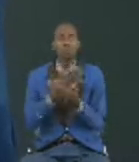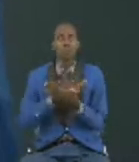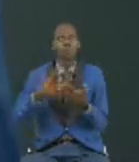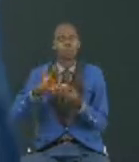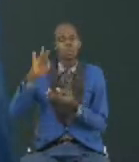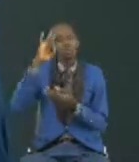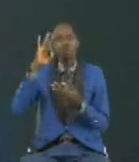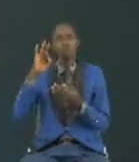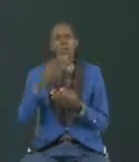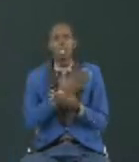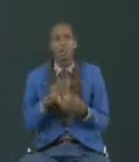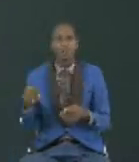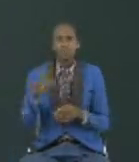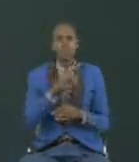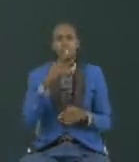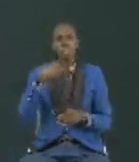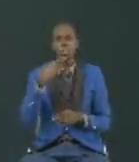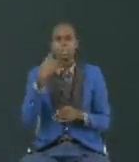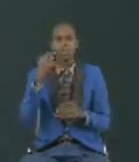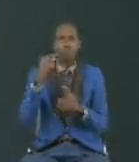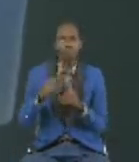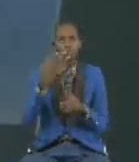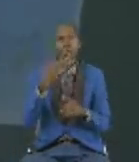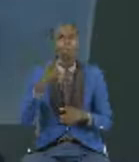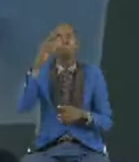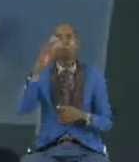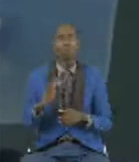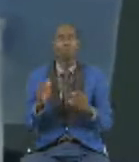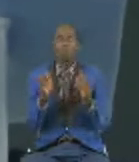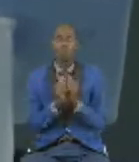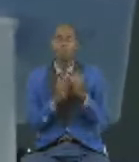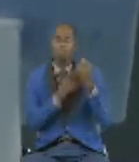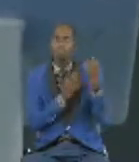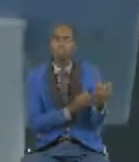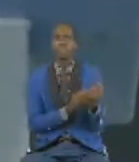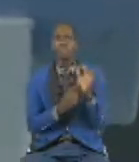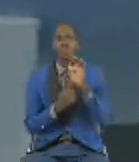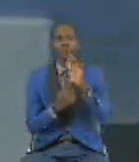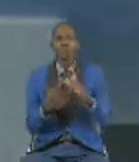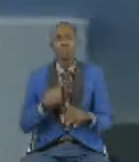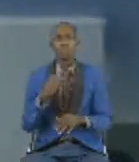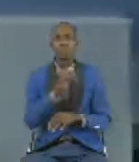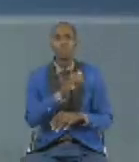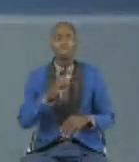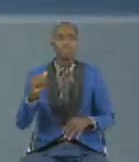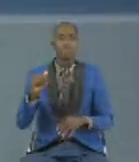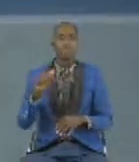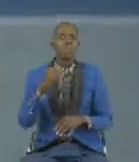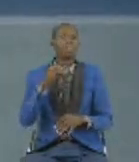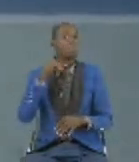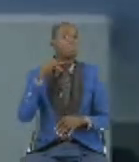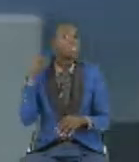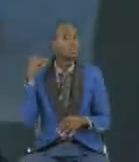la parole de Dieu avec assurance. Montrez-moi un ministre, montrez-moi un